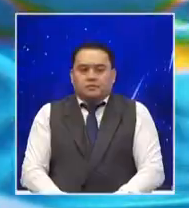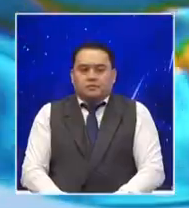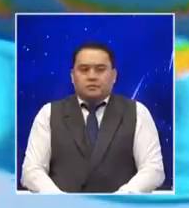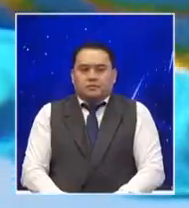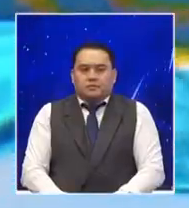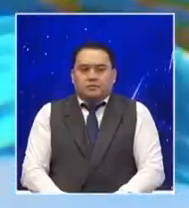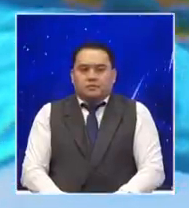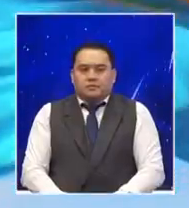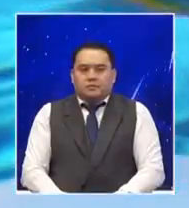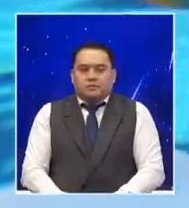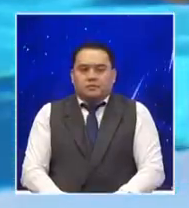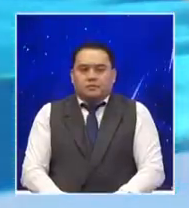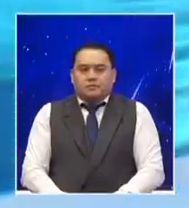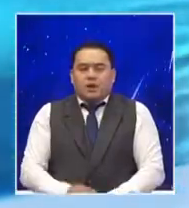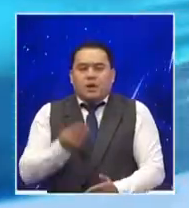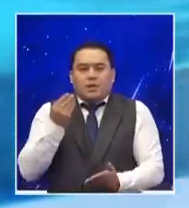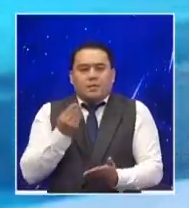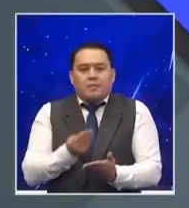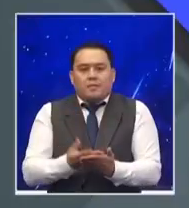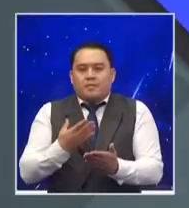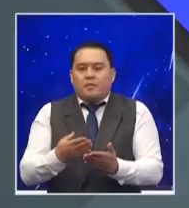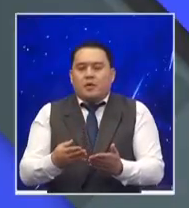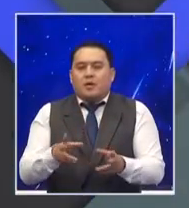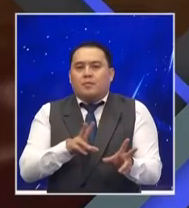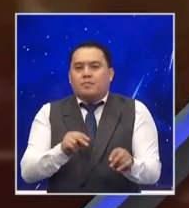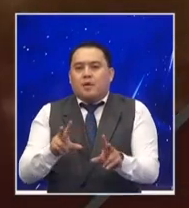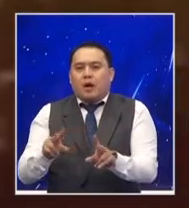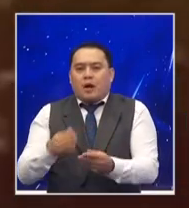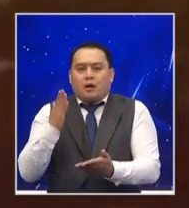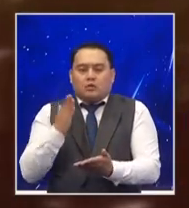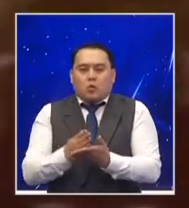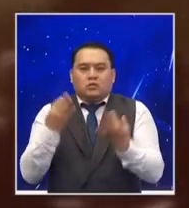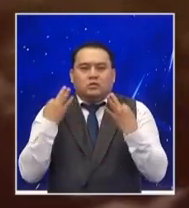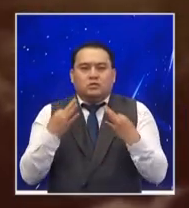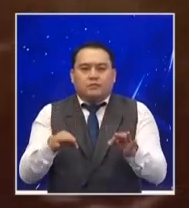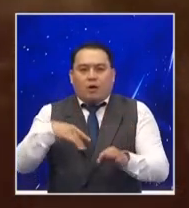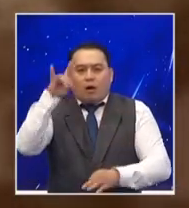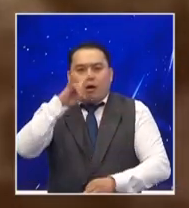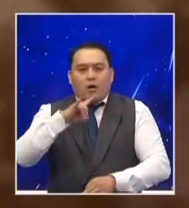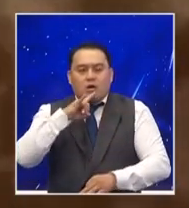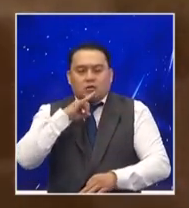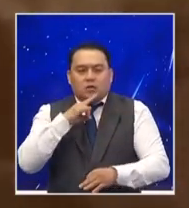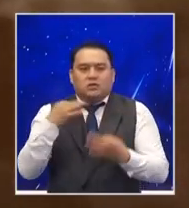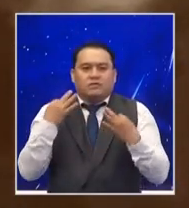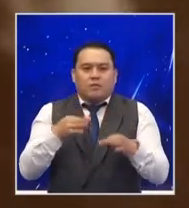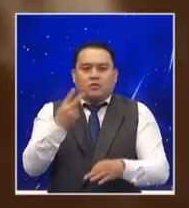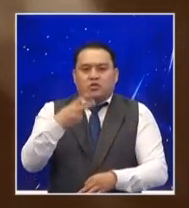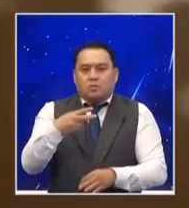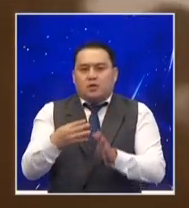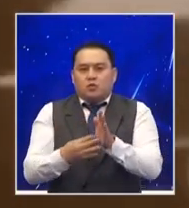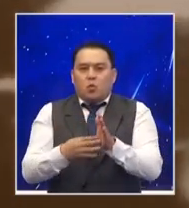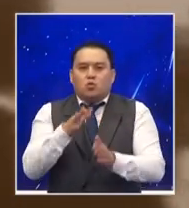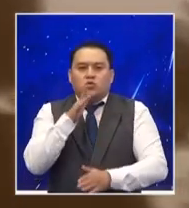Бағасы ештеңемен өлшенбейтін, салыстыруға келмейтін теңдесіз бір бақыт бар. Ол азаттық. Қазақтың бақытқа жеткеніне міне 29